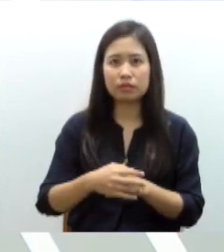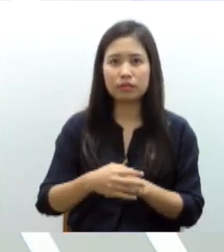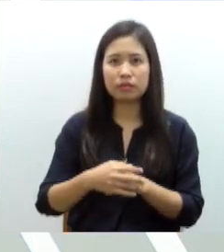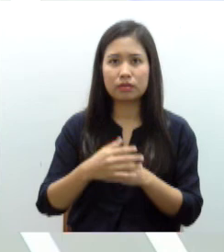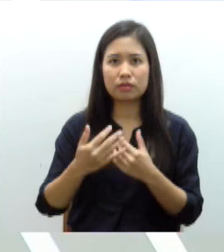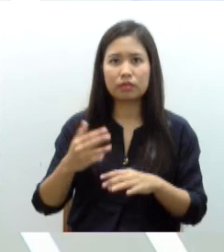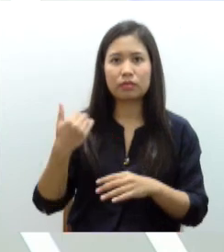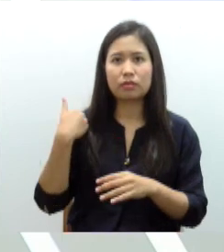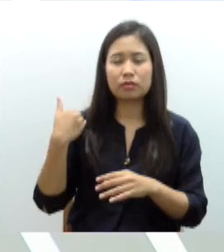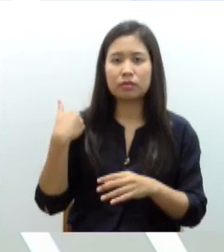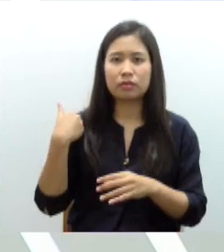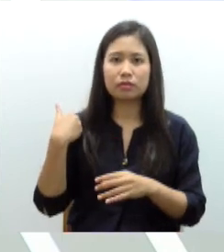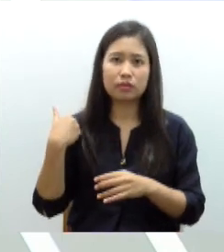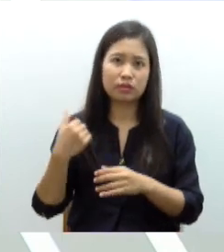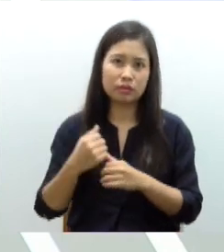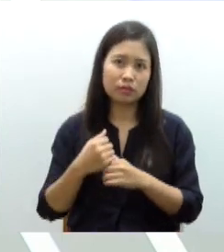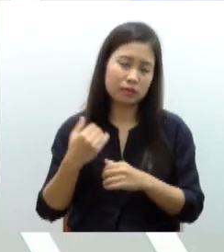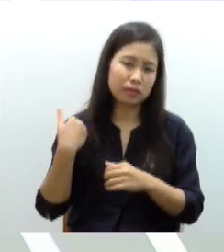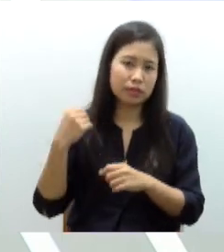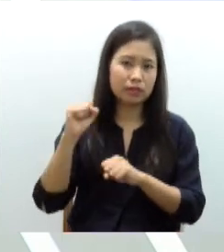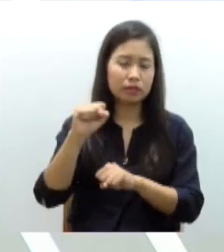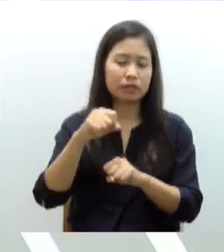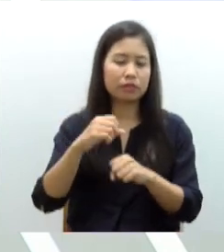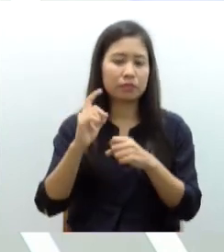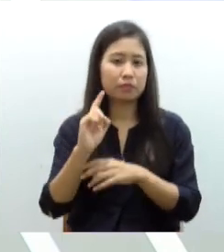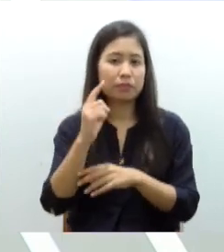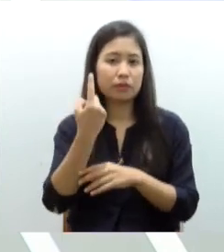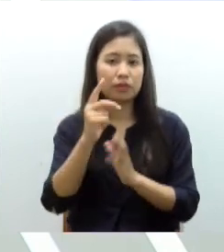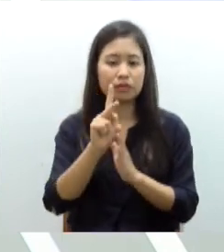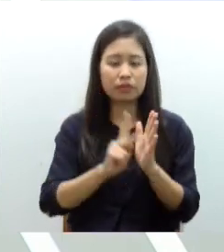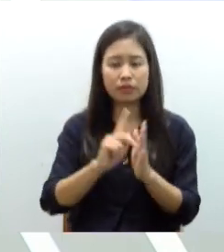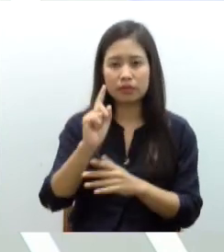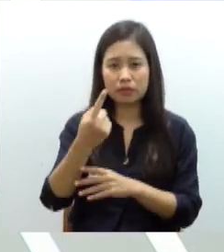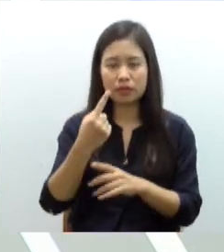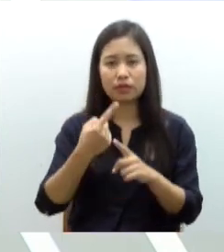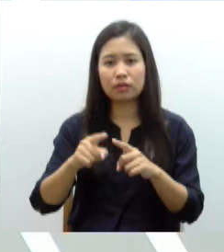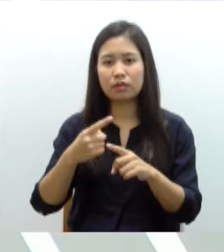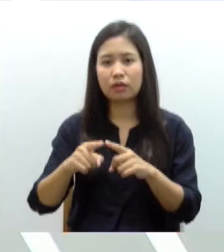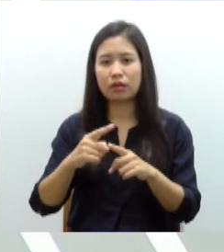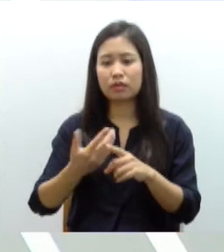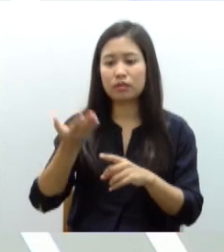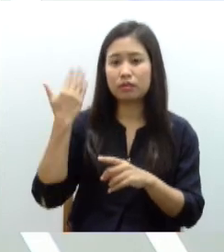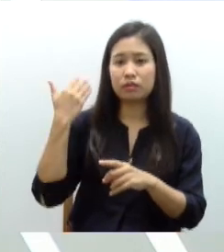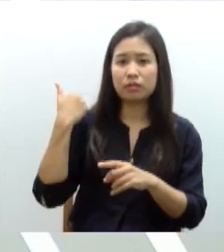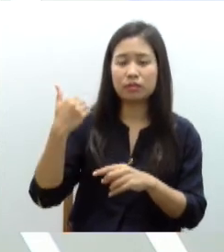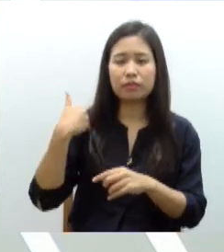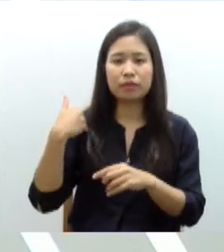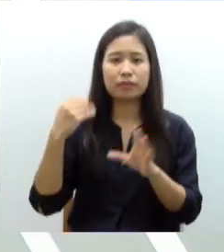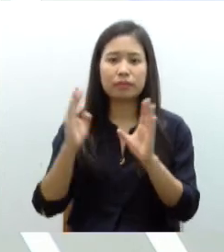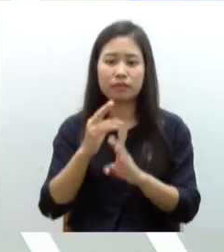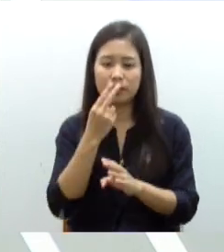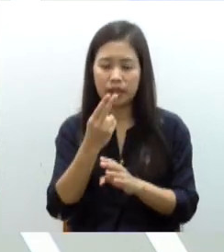ะครับปปช.เพิ่มประกาศหลักเกณฑ์ใหม่ออกมา5ฉบับเมื่อวันที่13มีนาคมที่ผ่านมานะครับอันนี้หลักเกณฑ์ใหม่นะครับว่